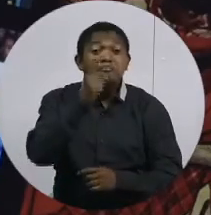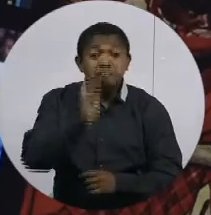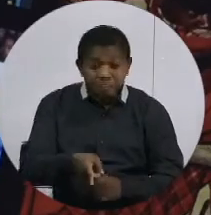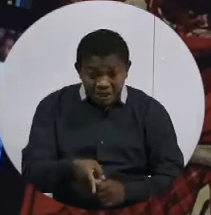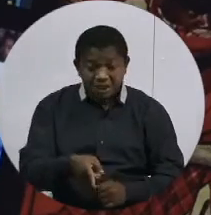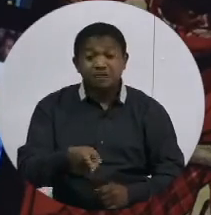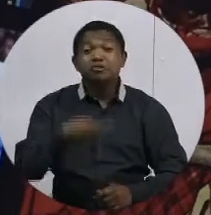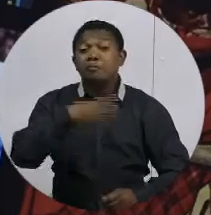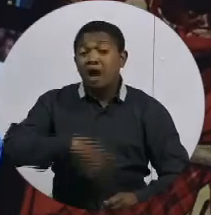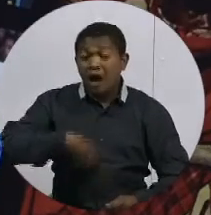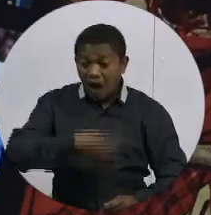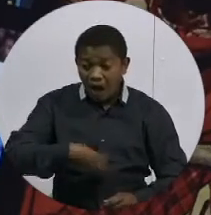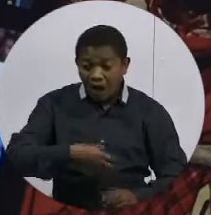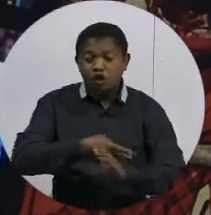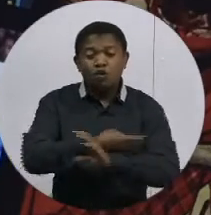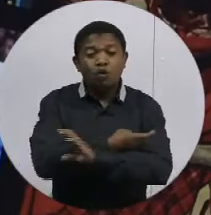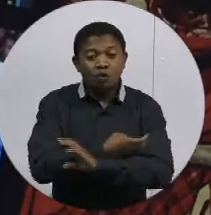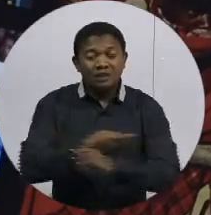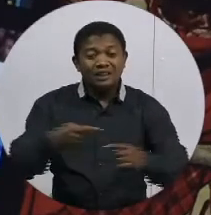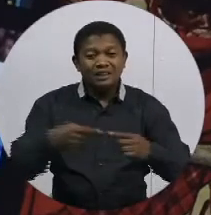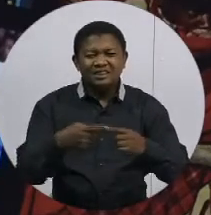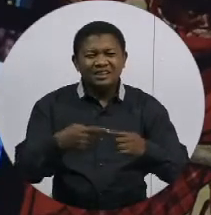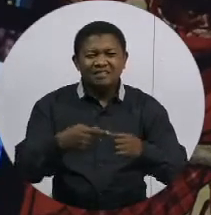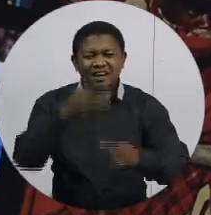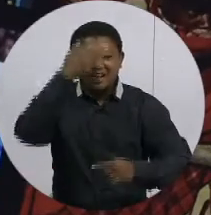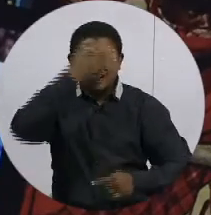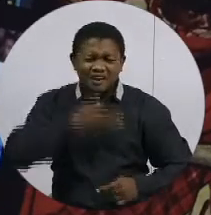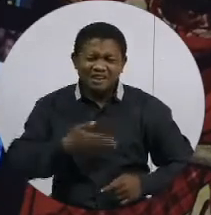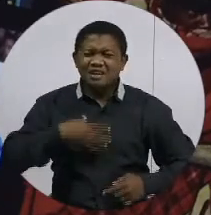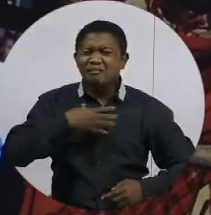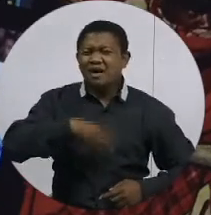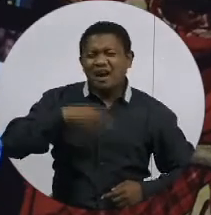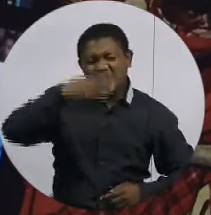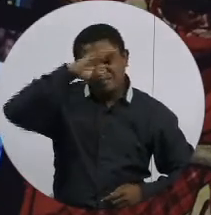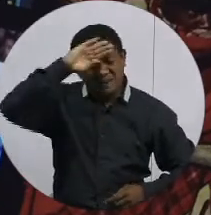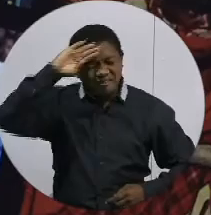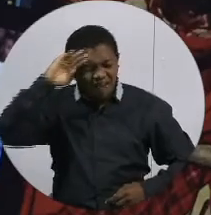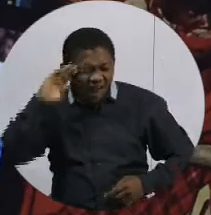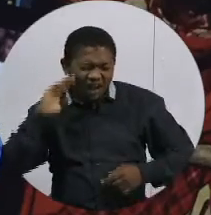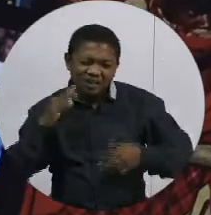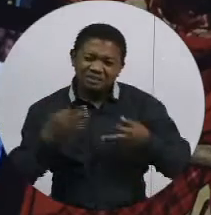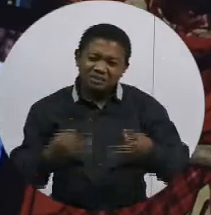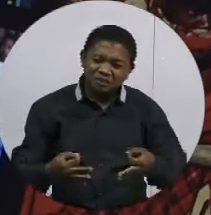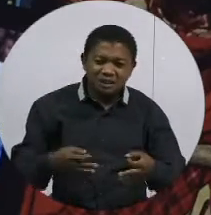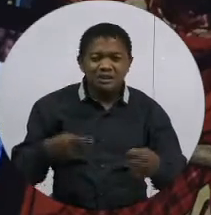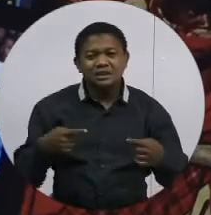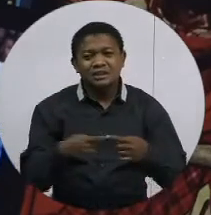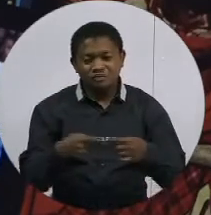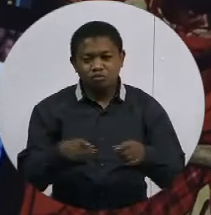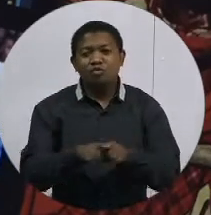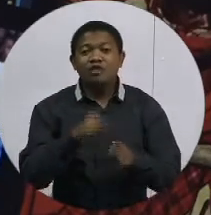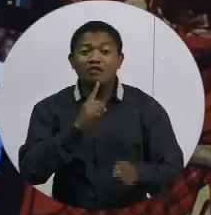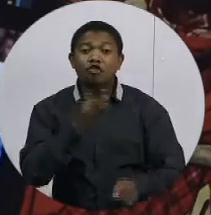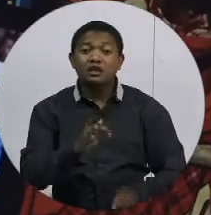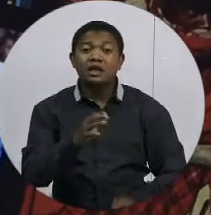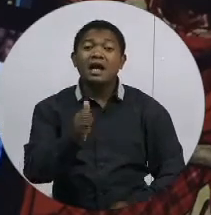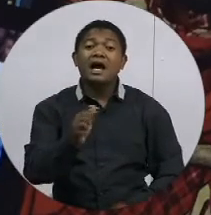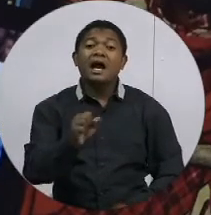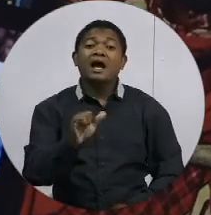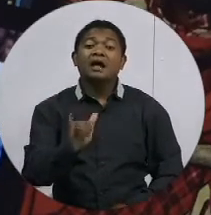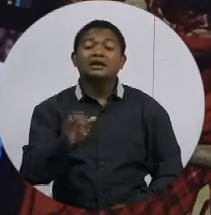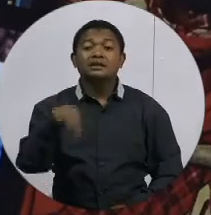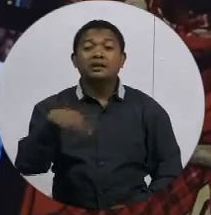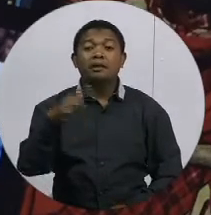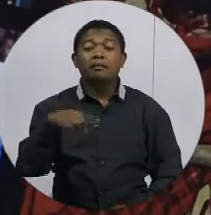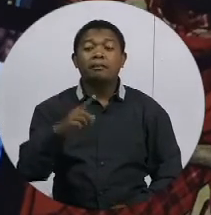tsy nitondra fambarana aretina mihitsy na soritra aretina, izay ilay lazaintsika hoe ka asymptomatika. Dia ireny olona ireny